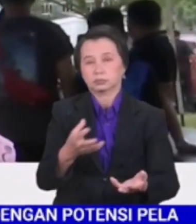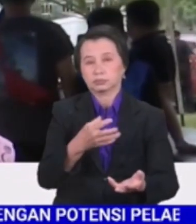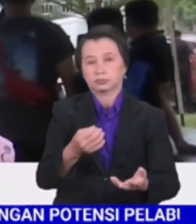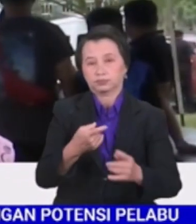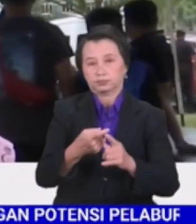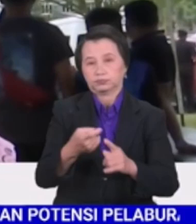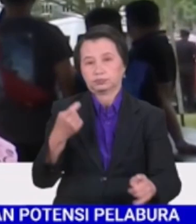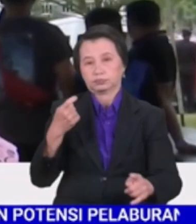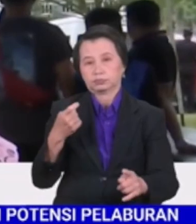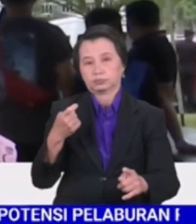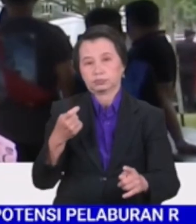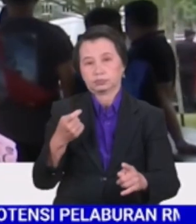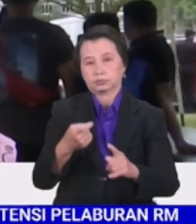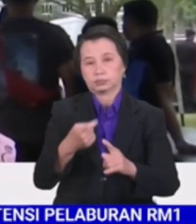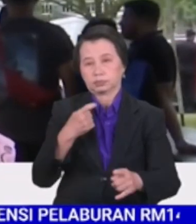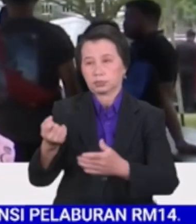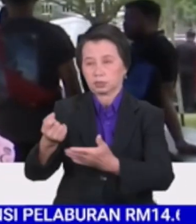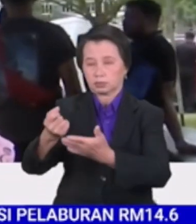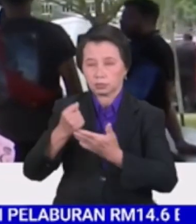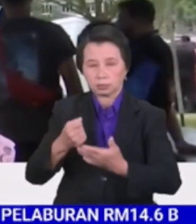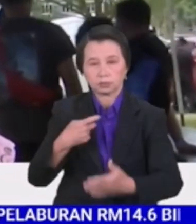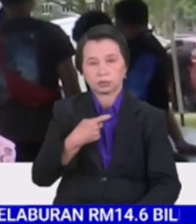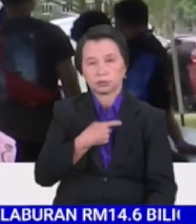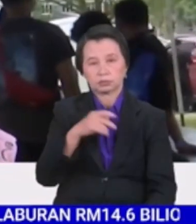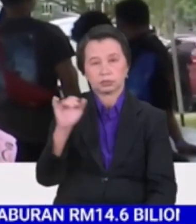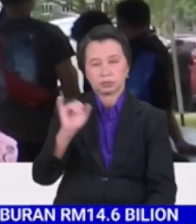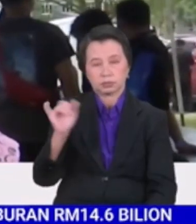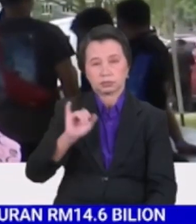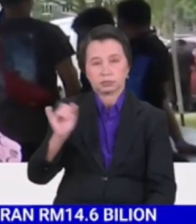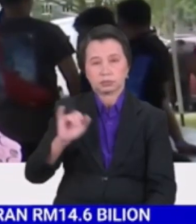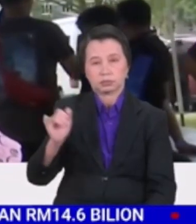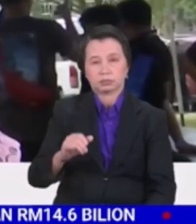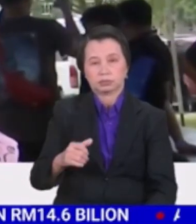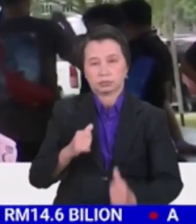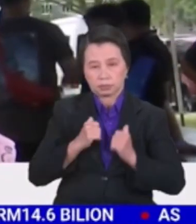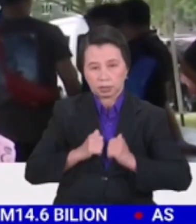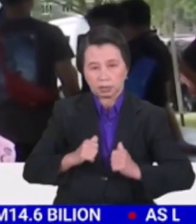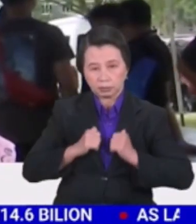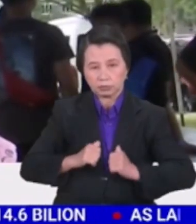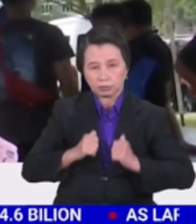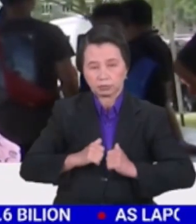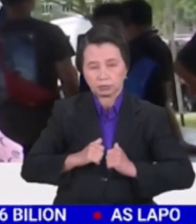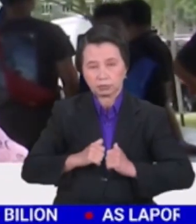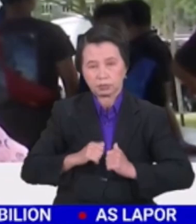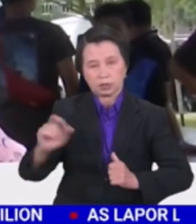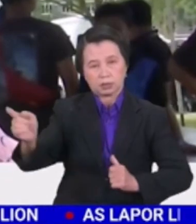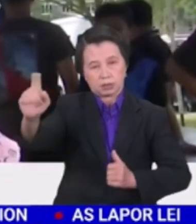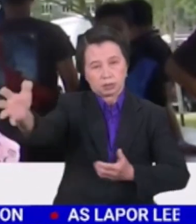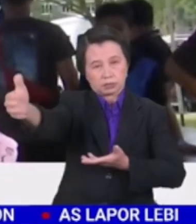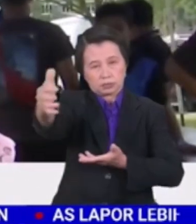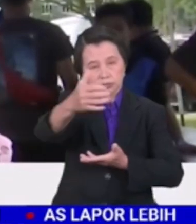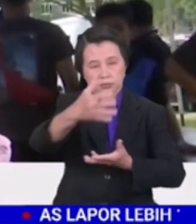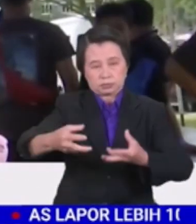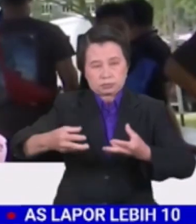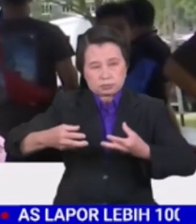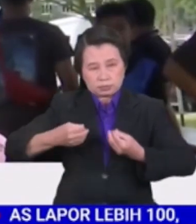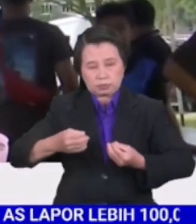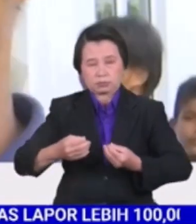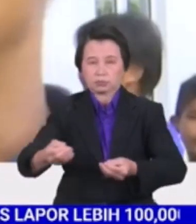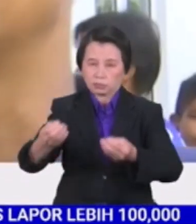daripada membantu kami sebagai baju pakaian dari mana-mana yang